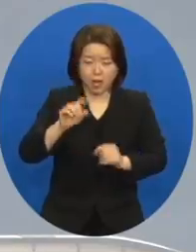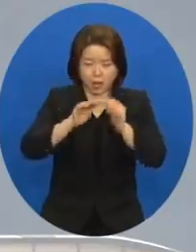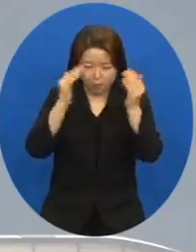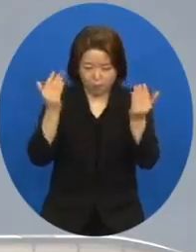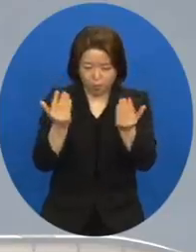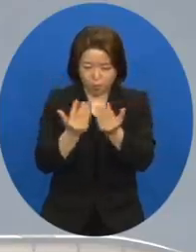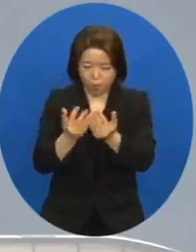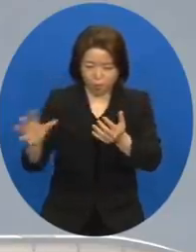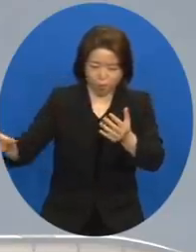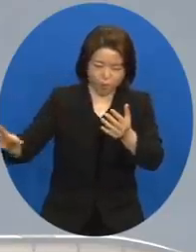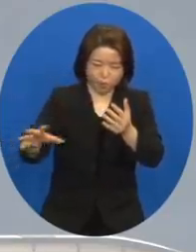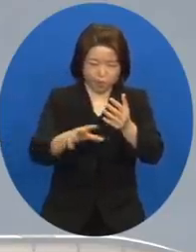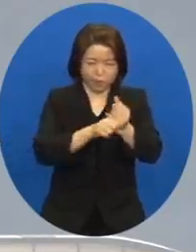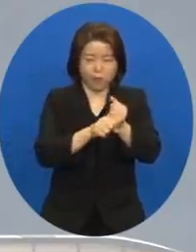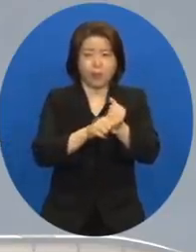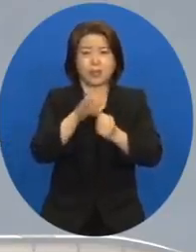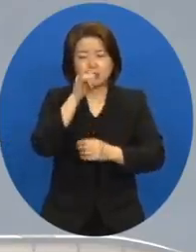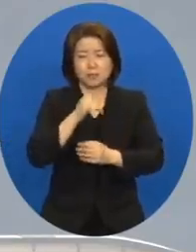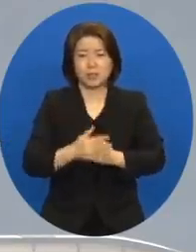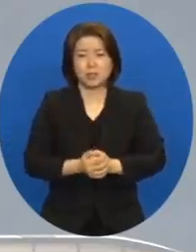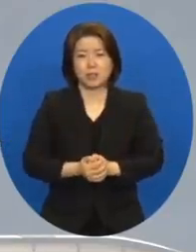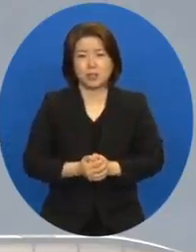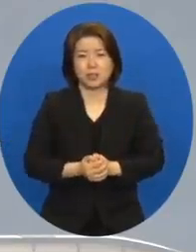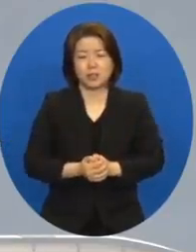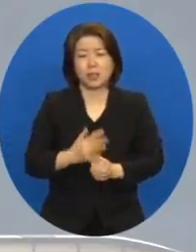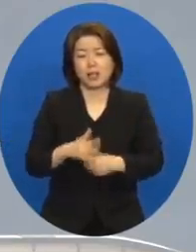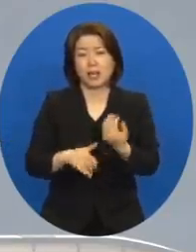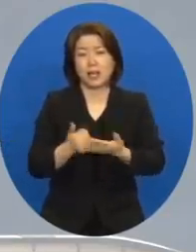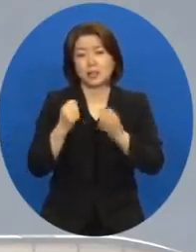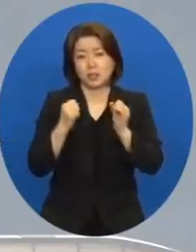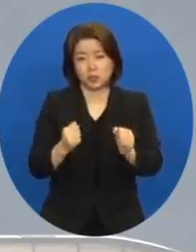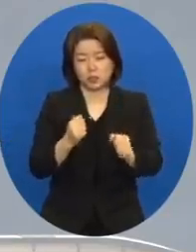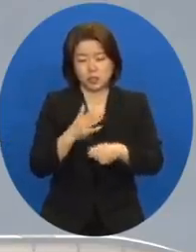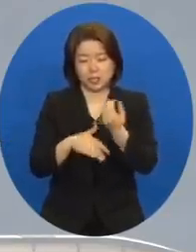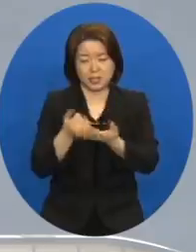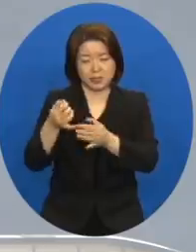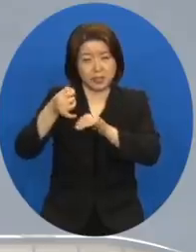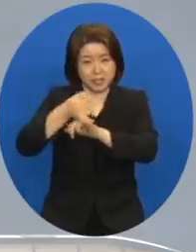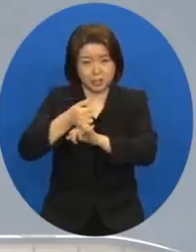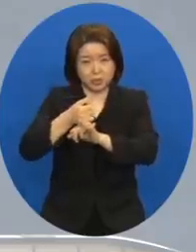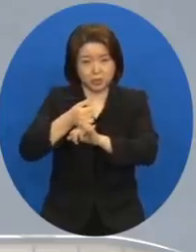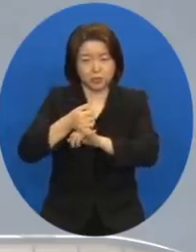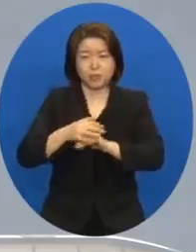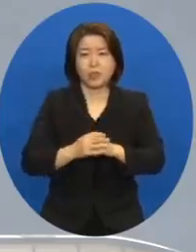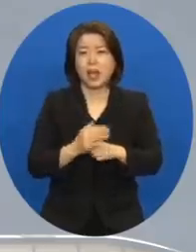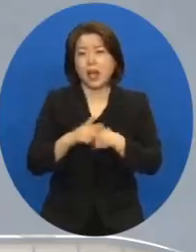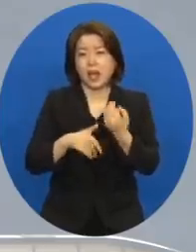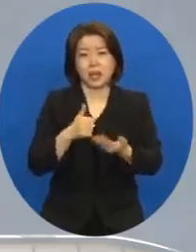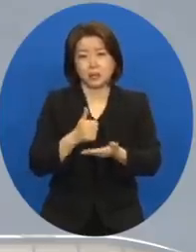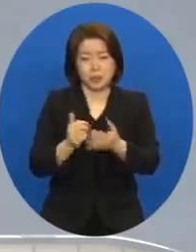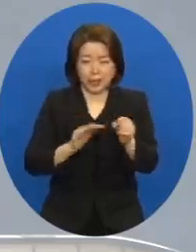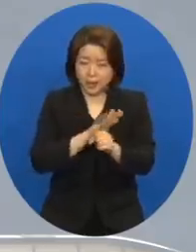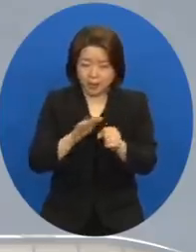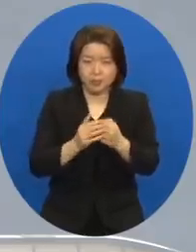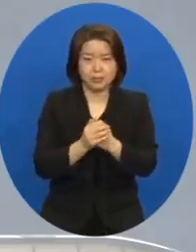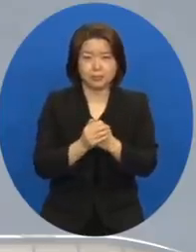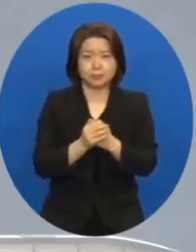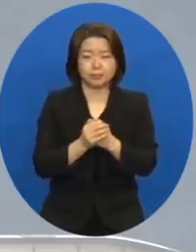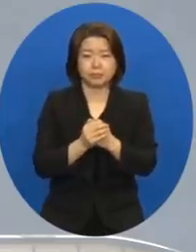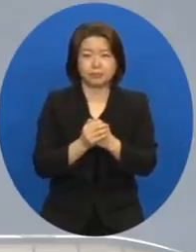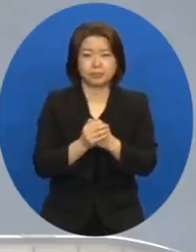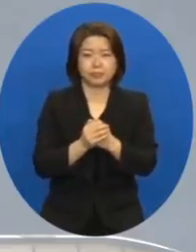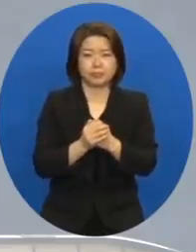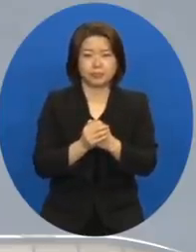들어 있는 거예요 하나님의 존재 하나님의 약속 또는 하나님의 사랑